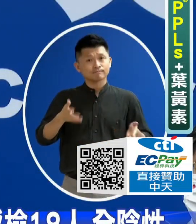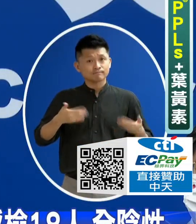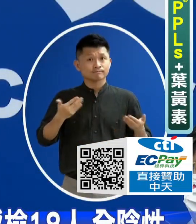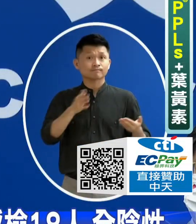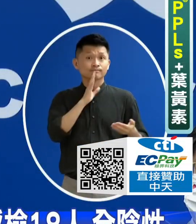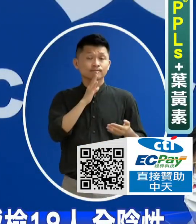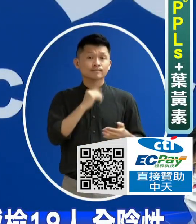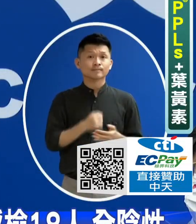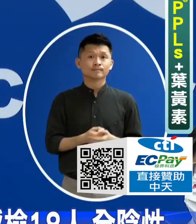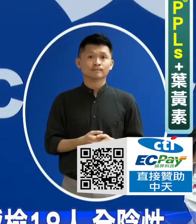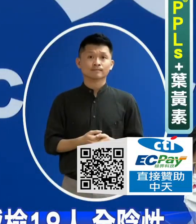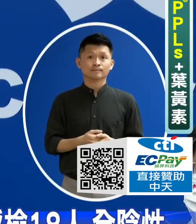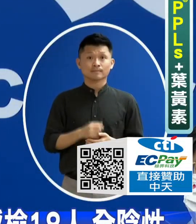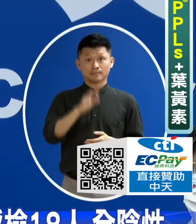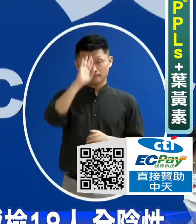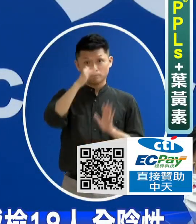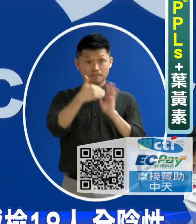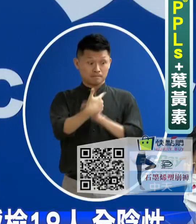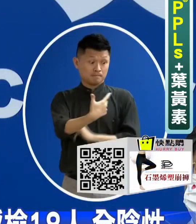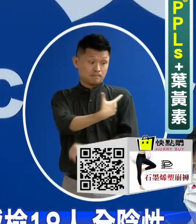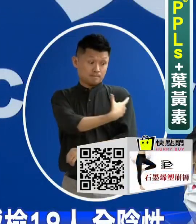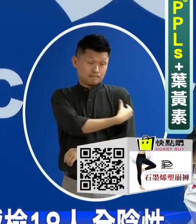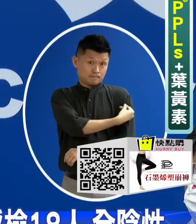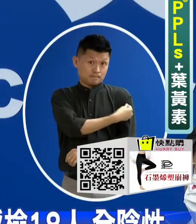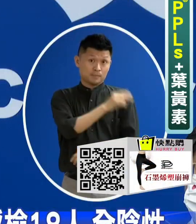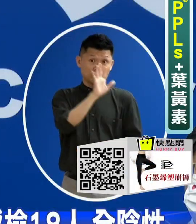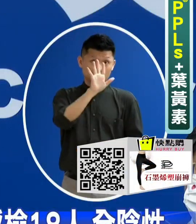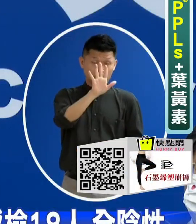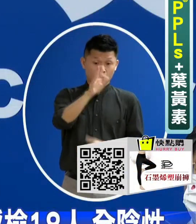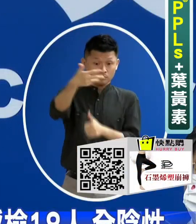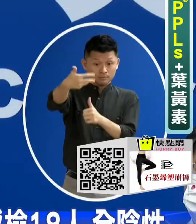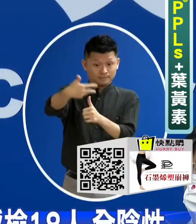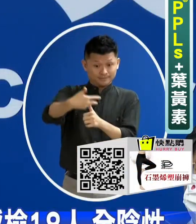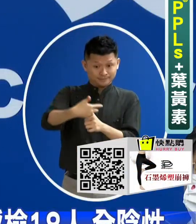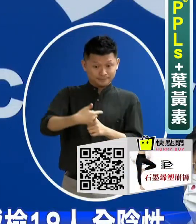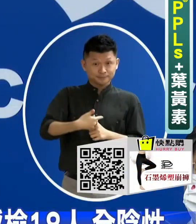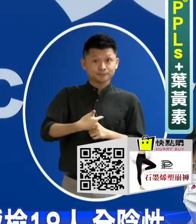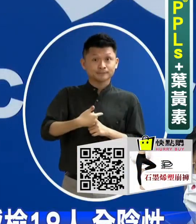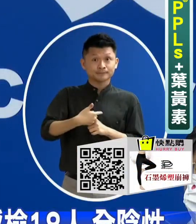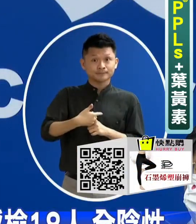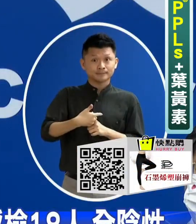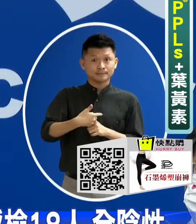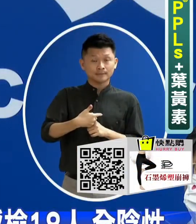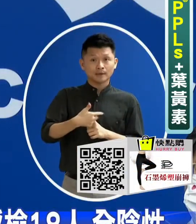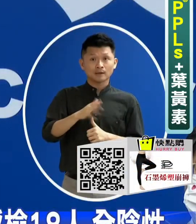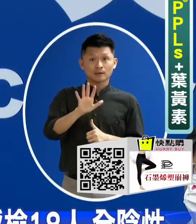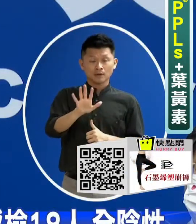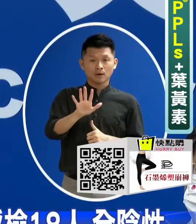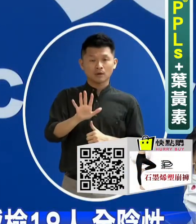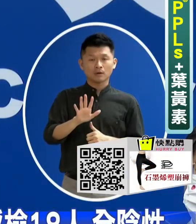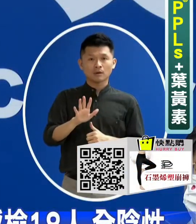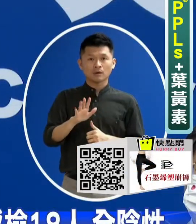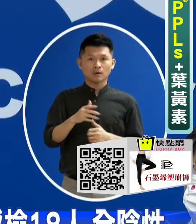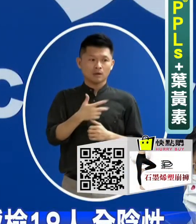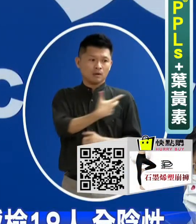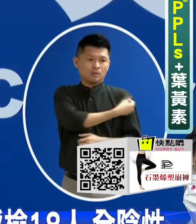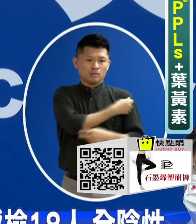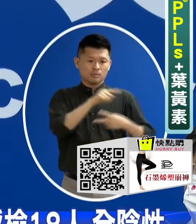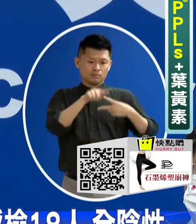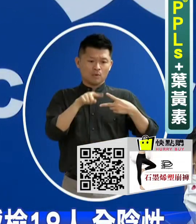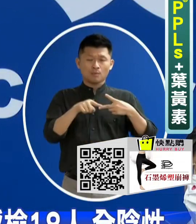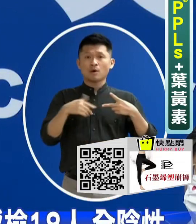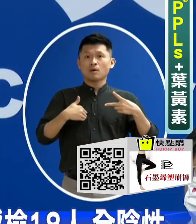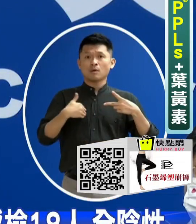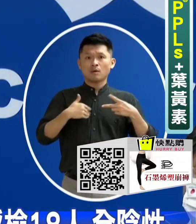概跟我们对于接种疫苗后如果还是有染疫的这个情形来说是符合的哈，就是说不是两剂接种完的保护力是